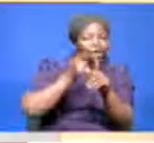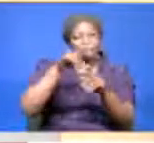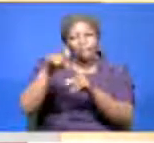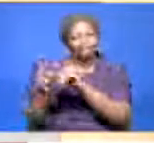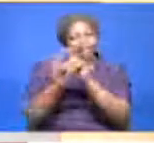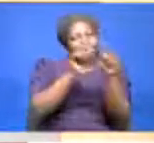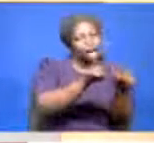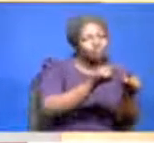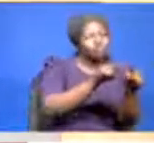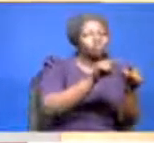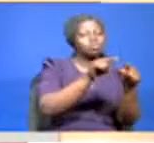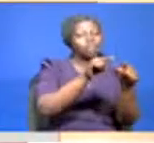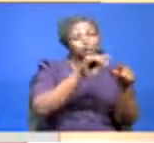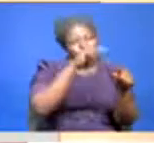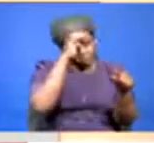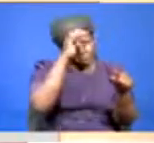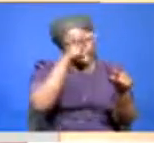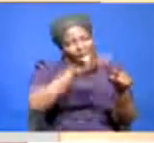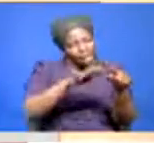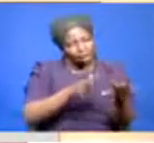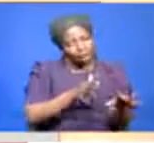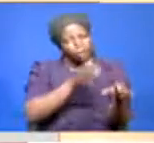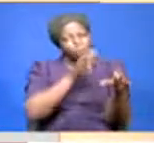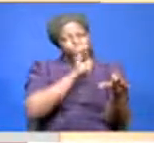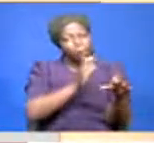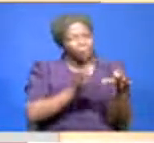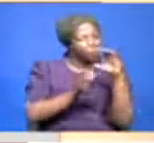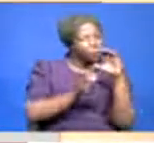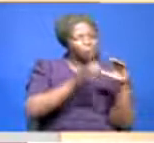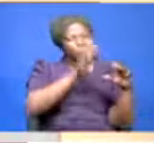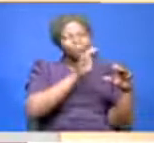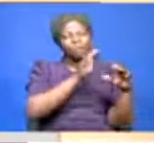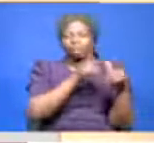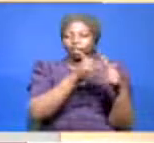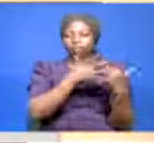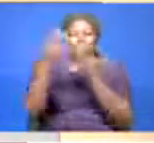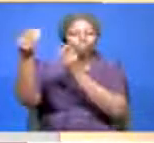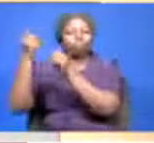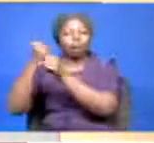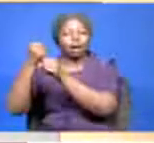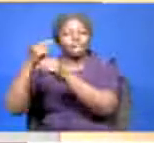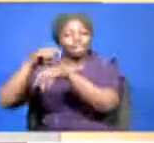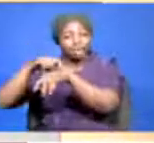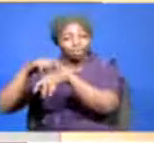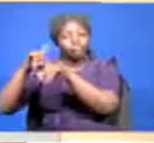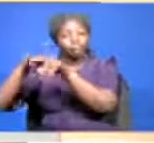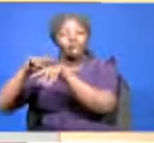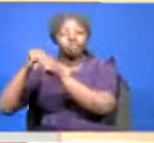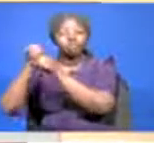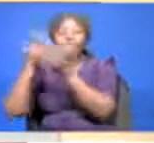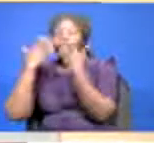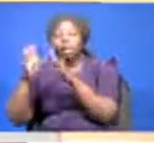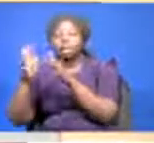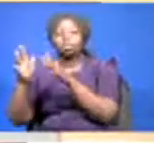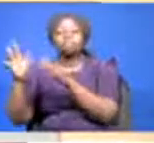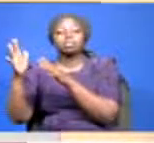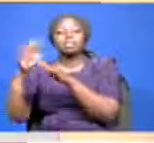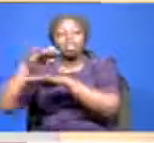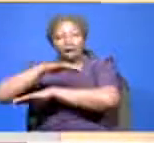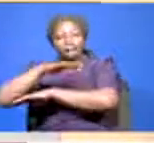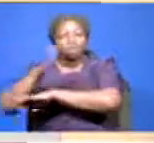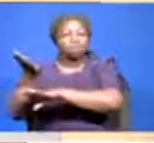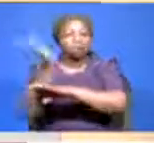wanakunywa, ndio waweza kwenda katika kazi zao. Jioni pia wakitoka, wanapitia para wanakunywa. Kumaanisha ya kwamba jamii